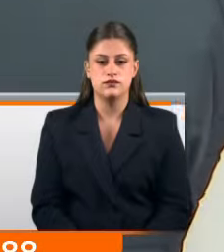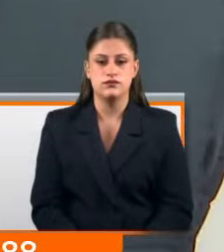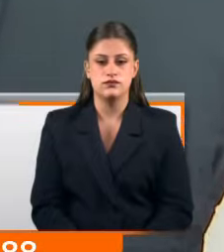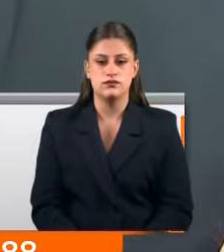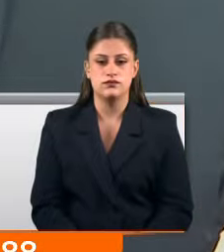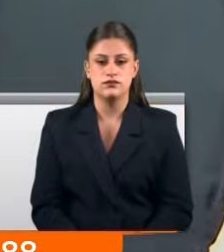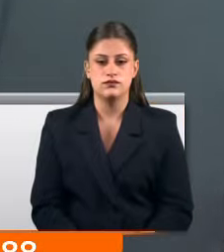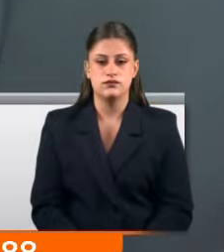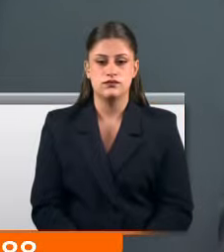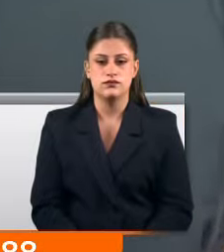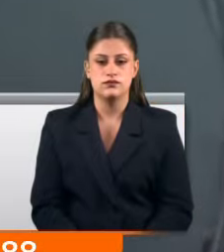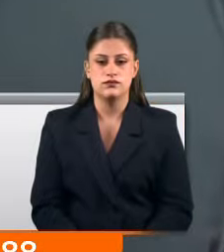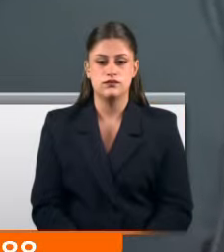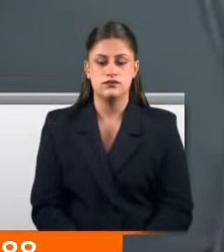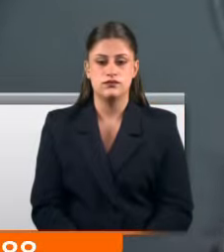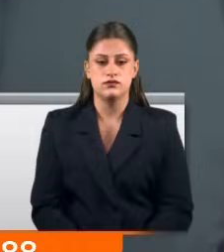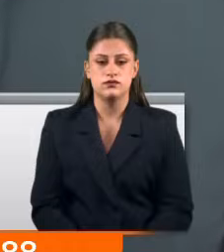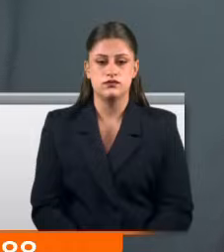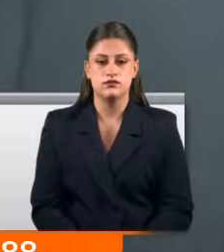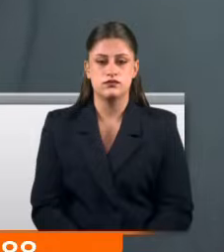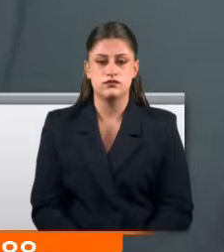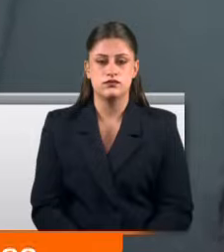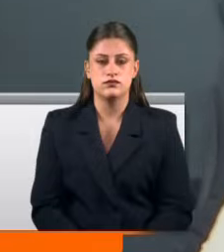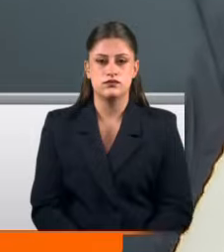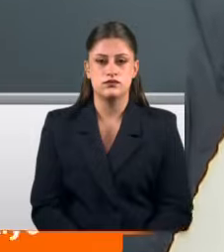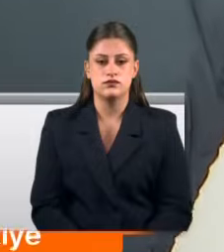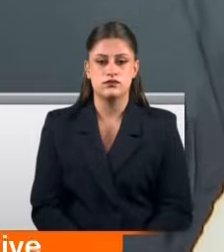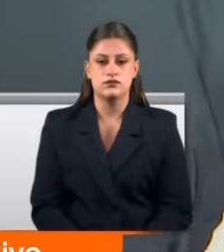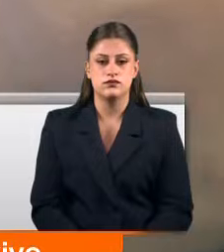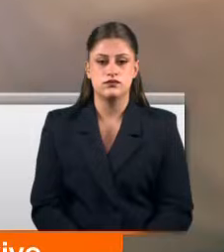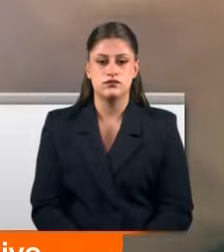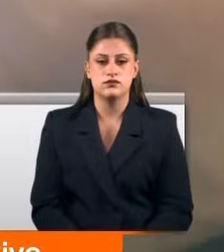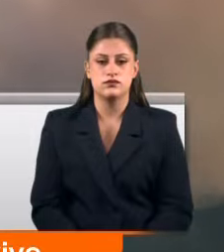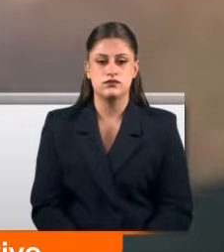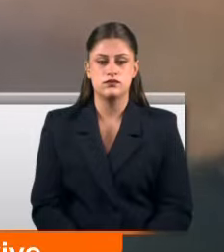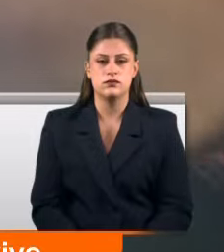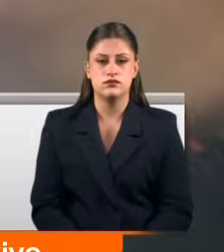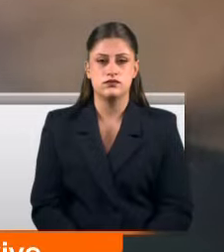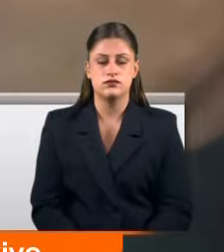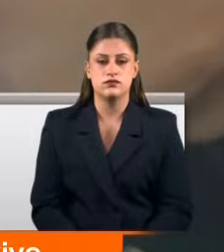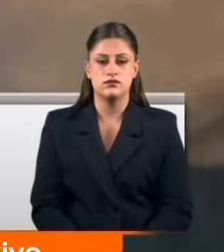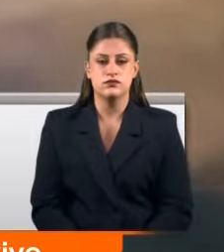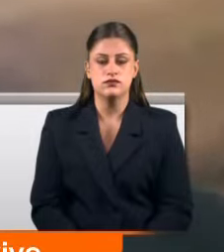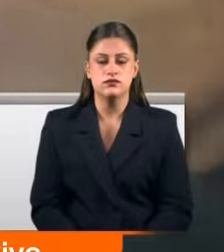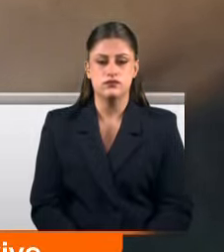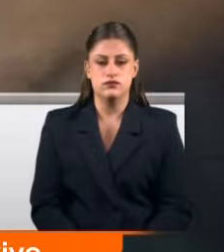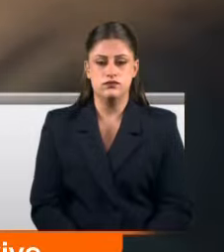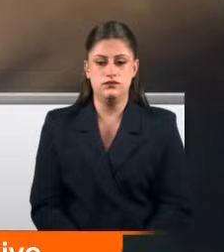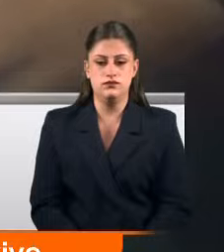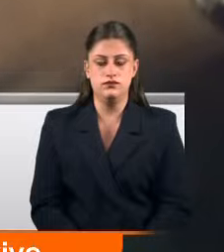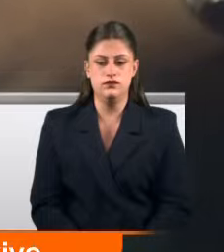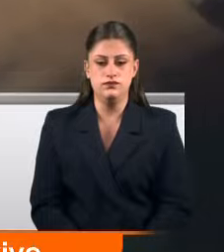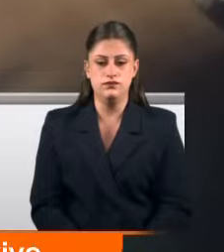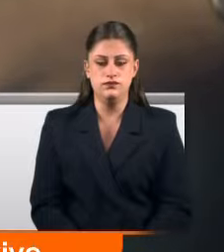Eksperle araç sahibinin arasındaki samimiyet, kendi düzenlemiş olduğu bir kurgu, olay. Gaza bastığımızda kompresör bunu içine